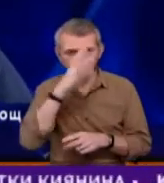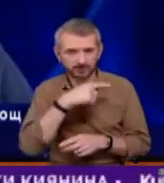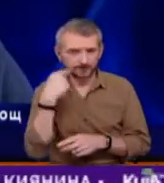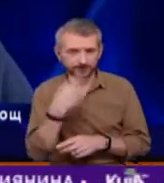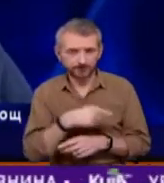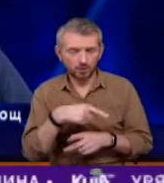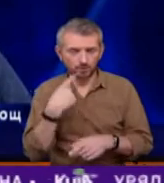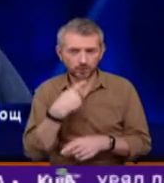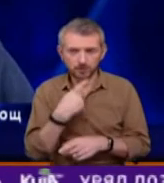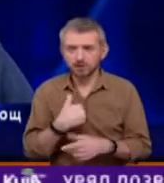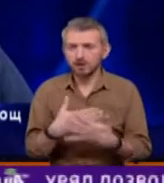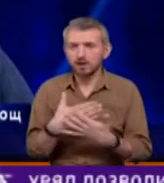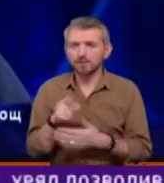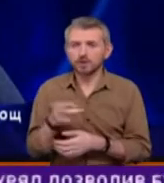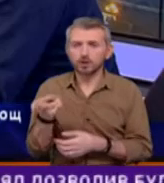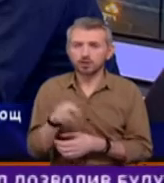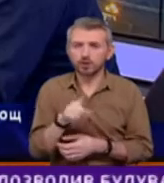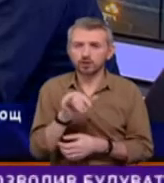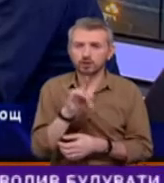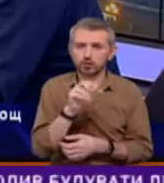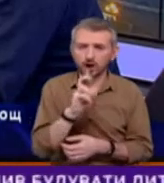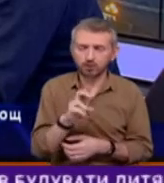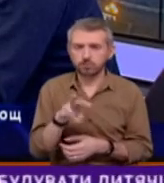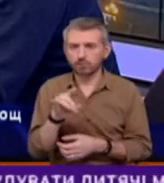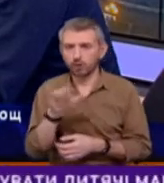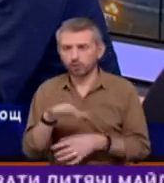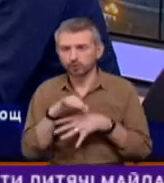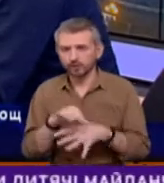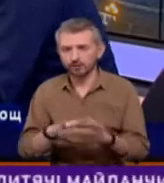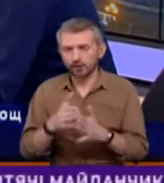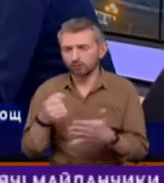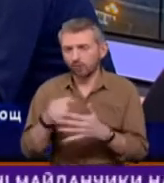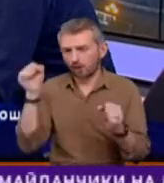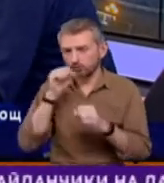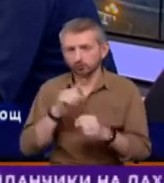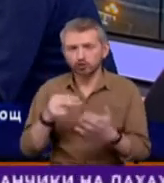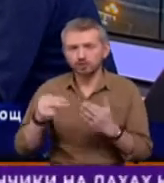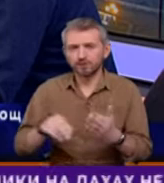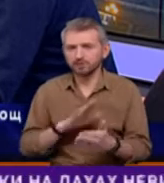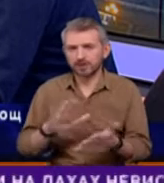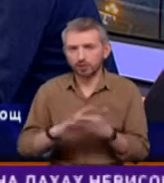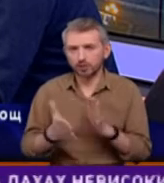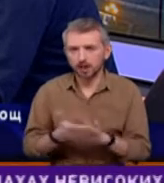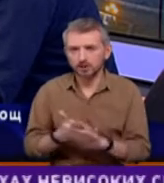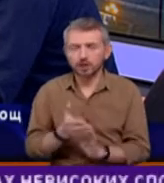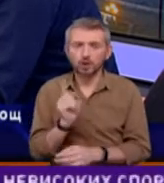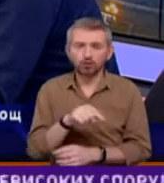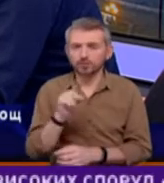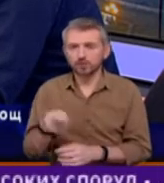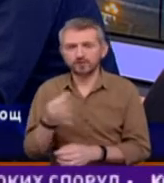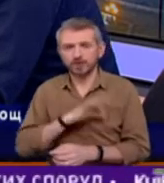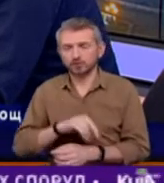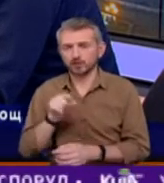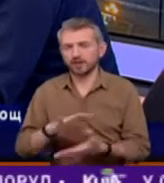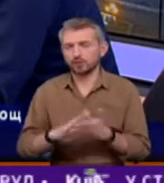в мене враження, що вони обоє, і Зураб, і Марув, довели ситуацію до абсурду для того, щоб просто не підписати контракт. Тому що і одному, і другому вигідно сьогодні